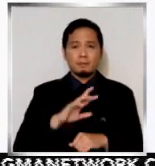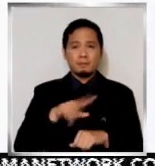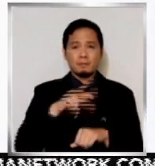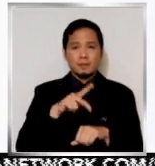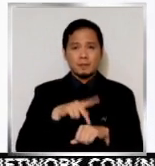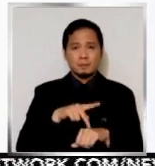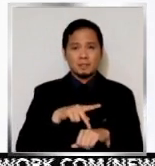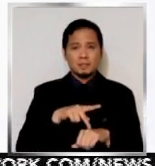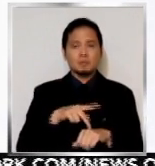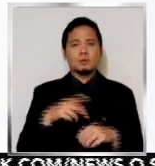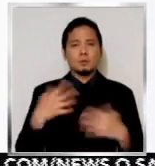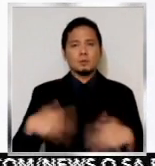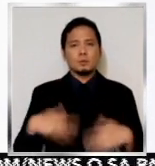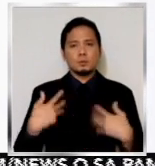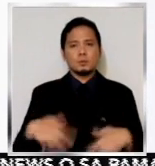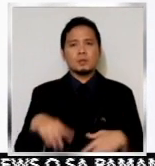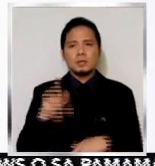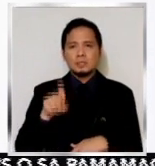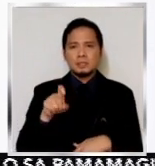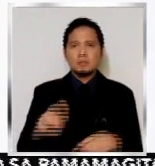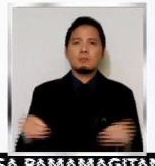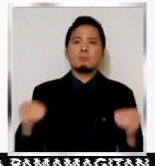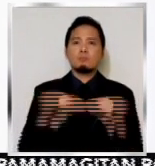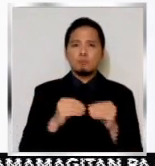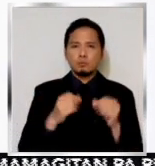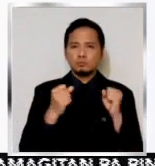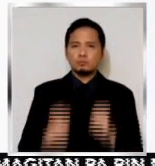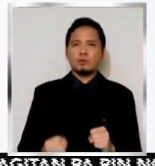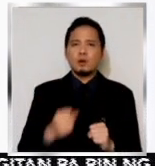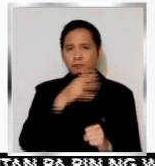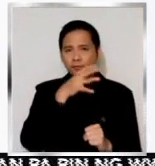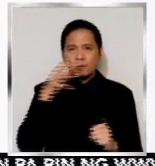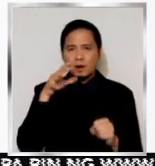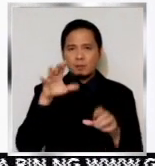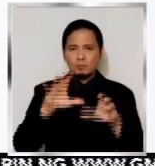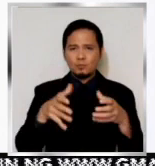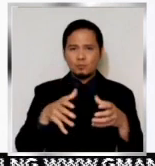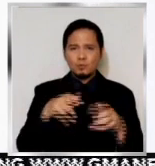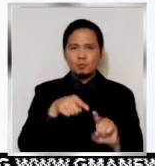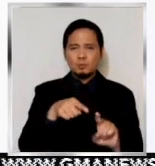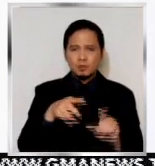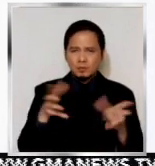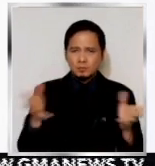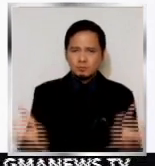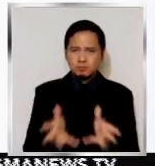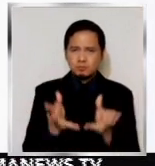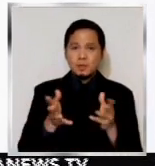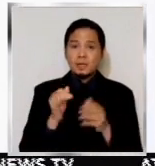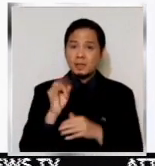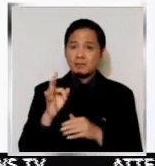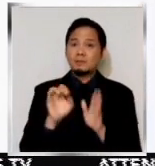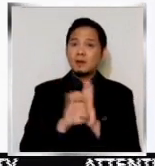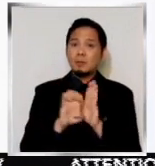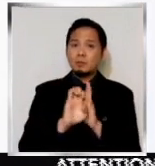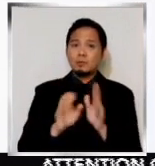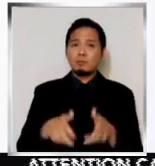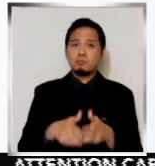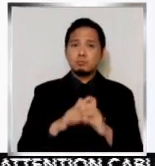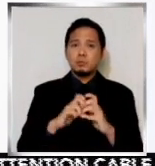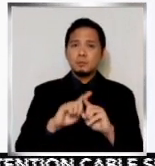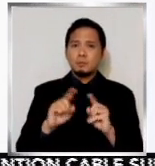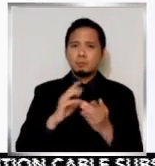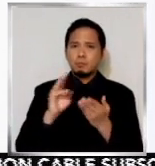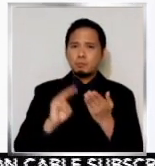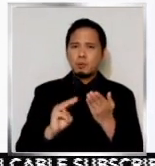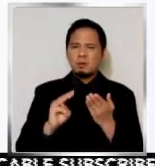natin palakasin talaga ang ating agriculture. Oo. Pag kami problema tayo dito, sabihin natin na mag-import na lang. Anong itong